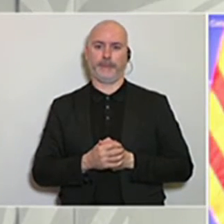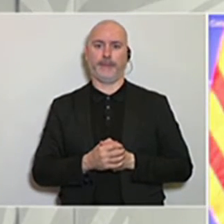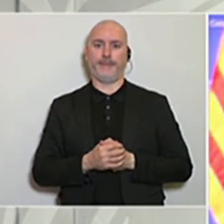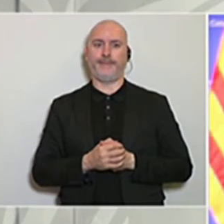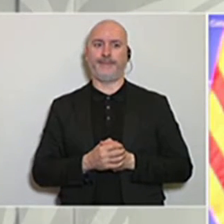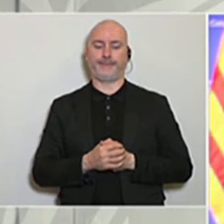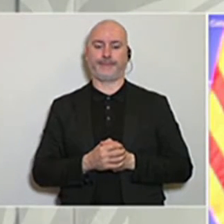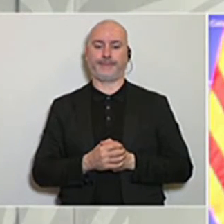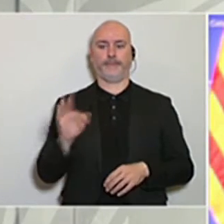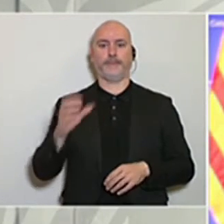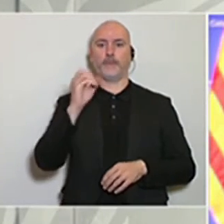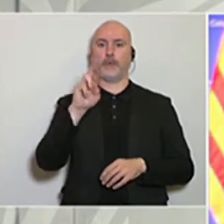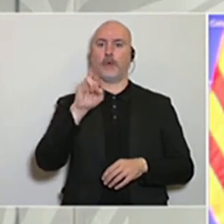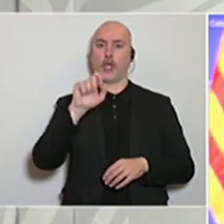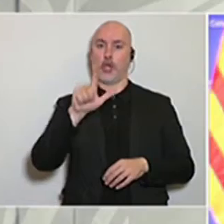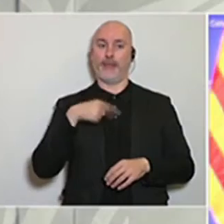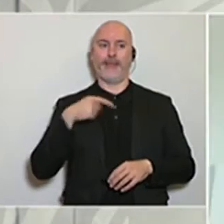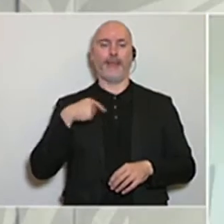Núria Oriol, de Catalunya Ràdio.